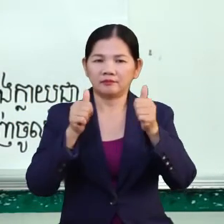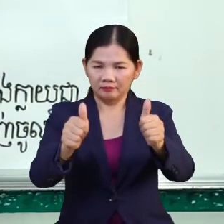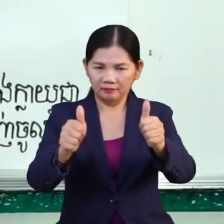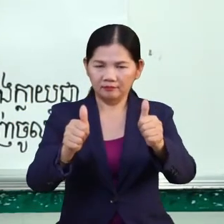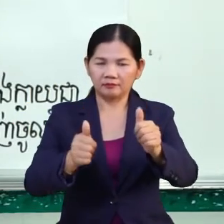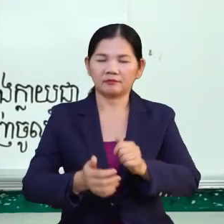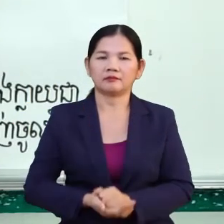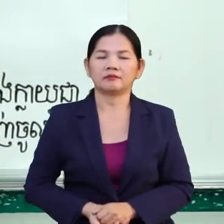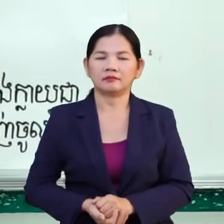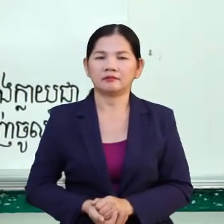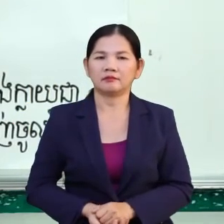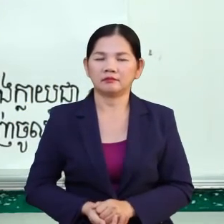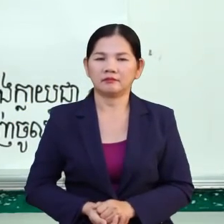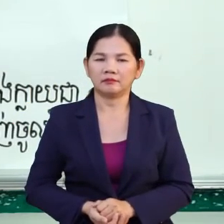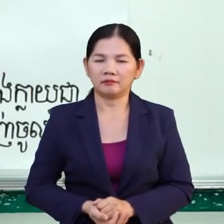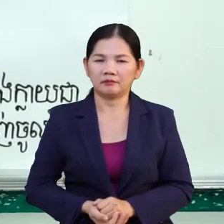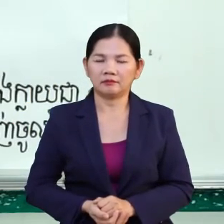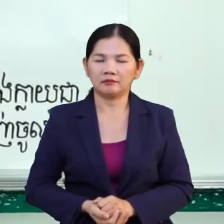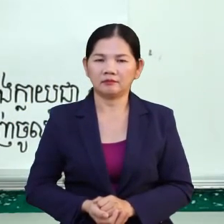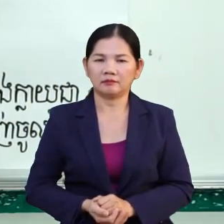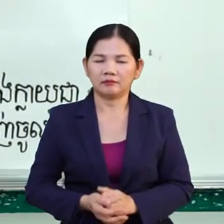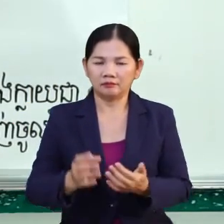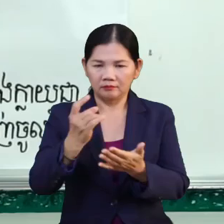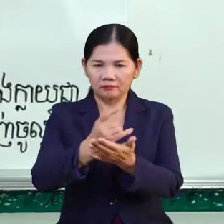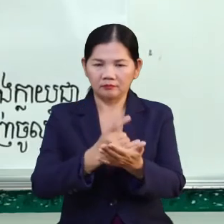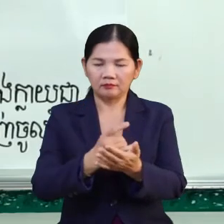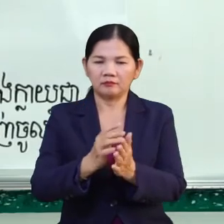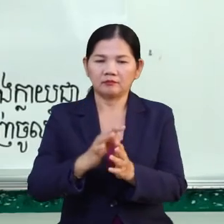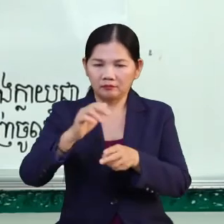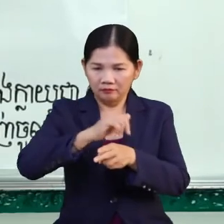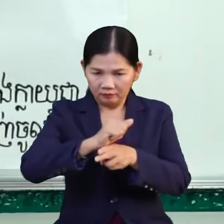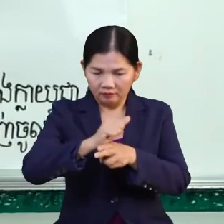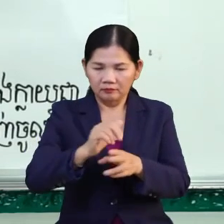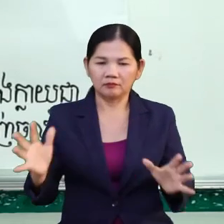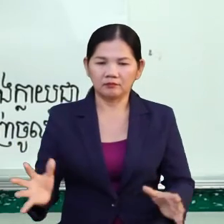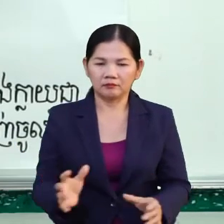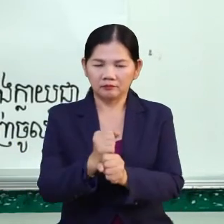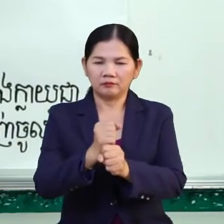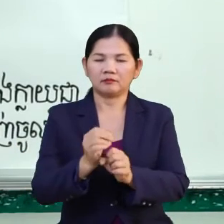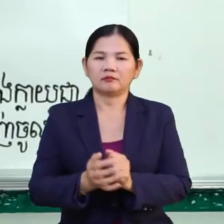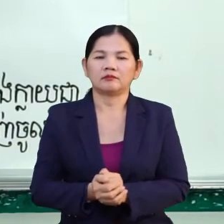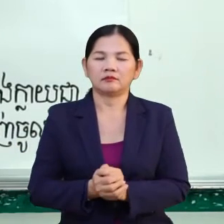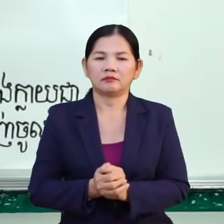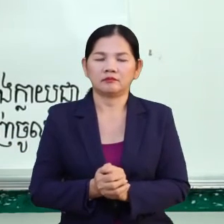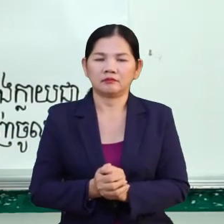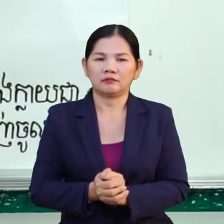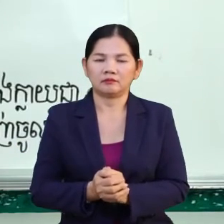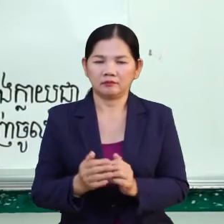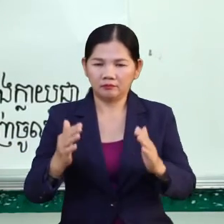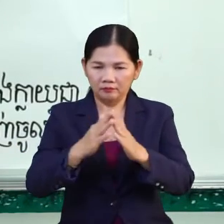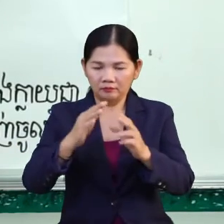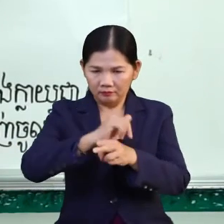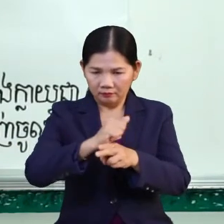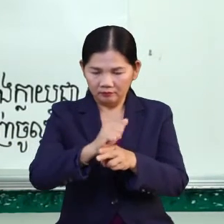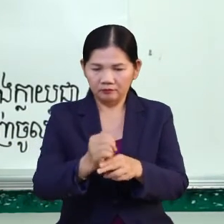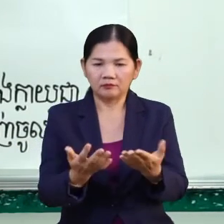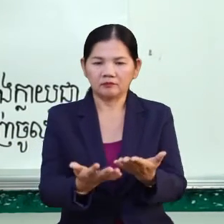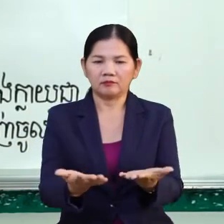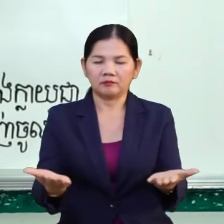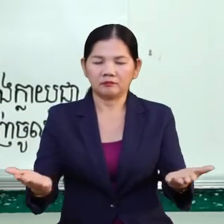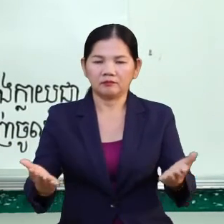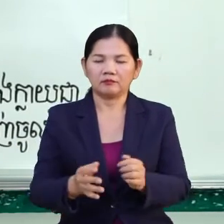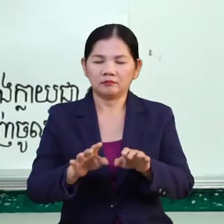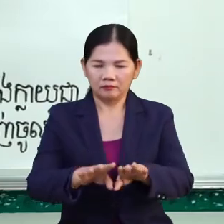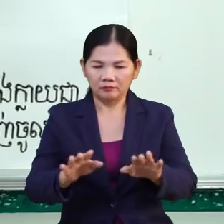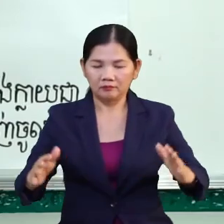1 2 3 1 2 3អស់ចាចាឥឡូវចាមេរៀនលំហាត់របស់យើងគឺបានបញ្ចប់ហើយចាអ្នកគ្រូក៏នៅមានកិច្ចការផ្ទះសម្រាប់កូនទាំងអស់គ្នា